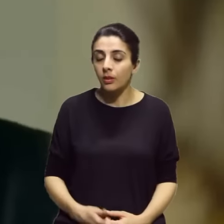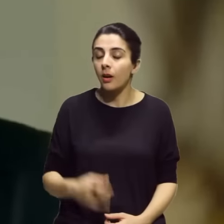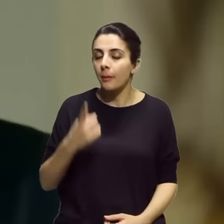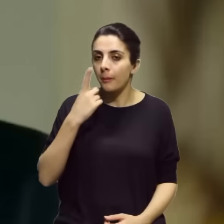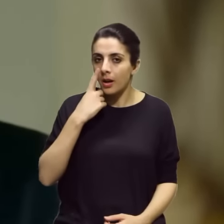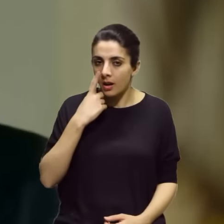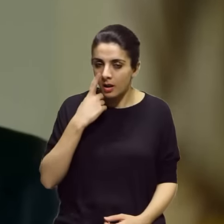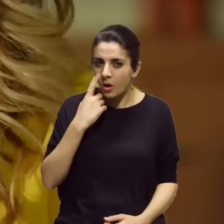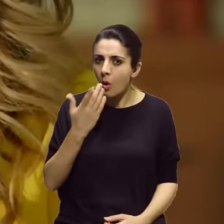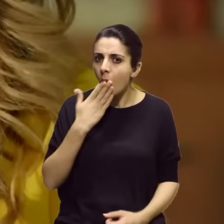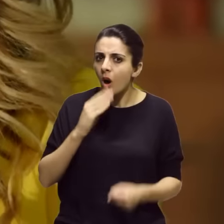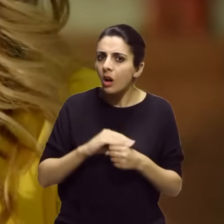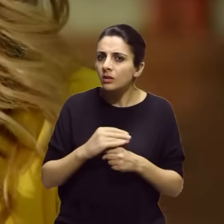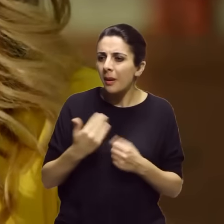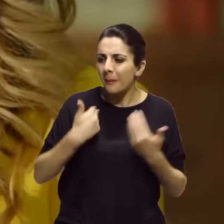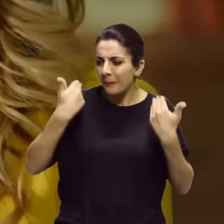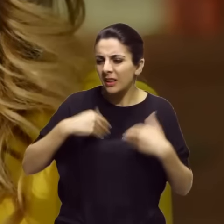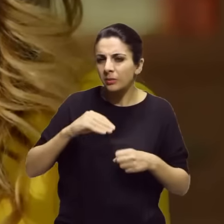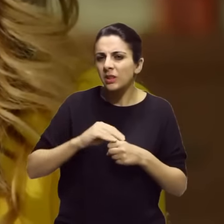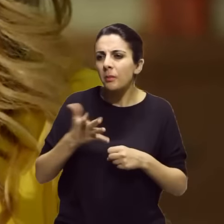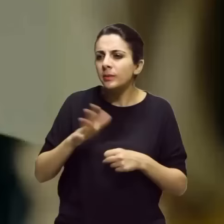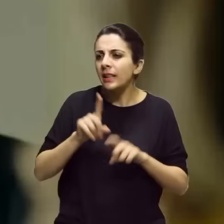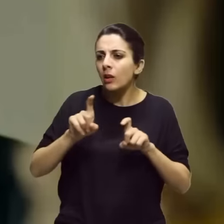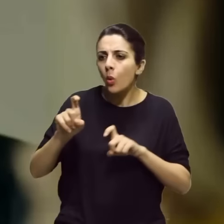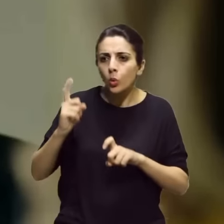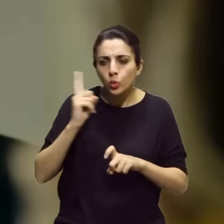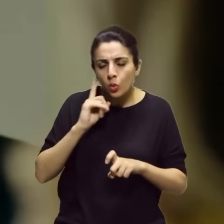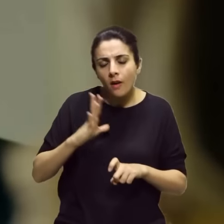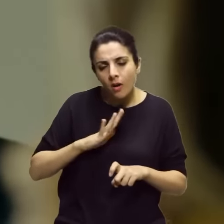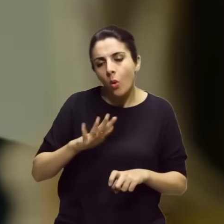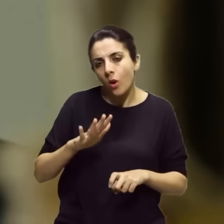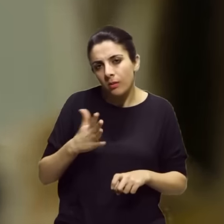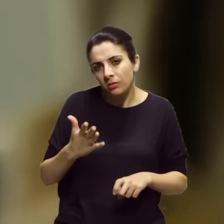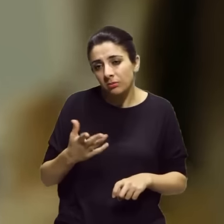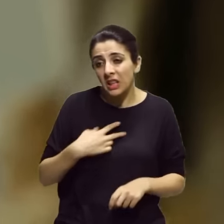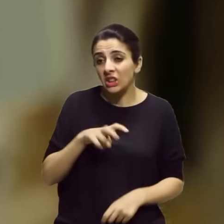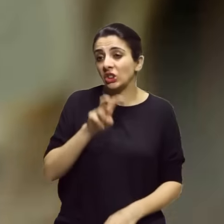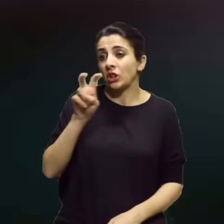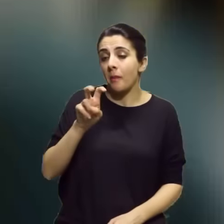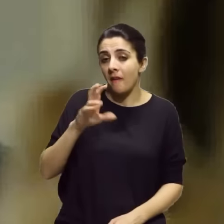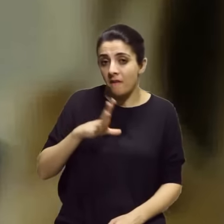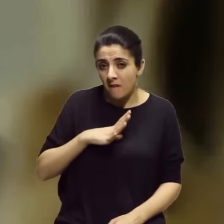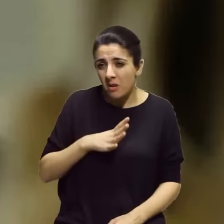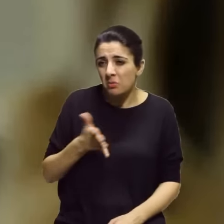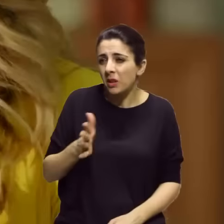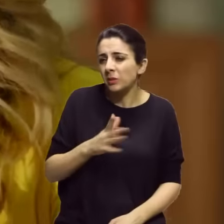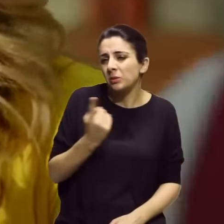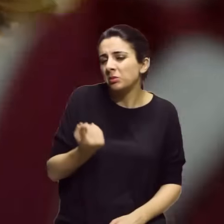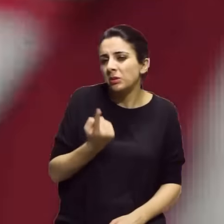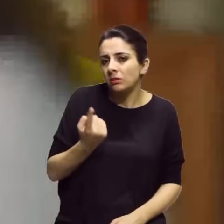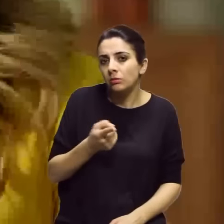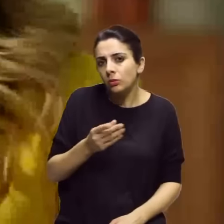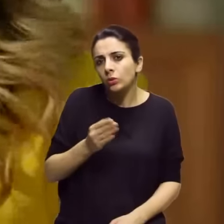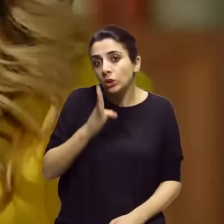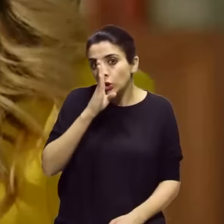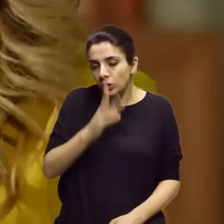Bak, okulda benimle ilgili böyle çeşitli dedikodular geldiğini biliyorum. Yok çapkındır, yok bilmem nedir. Sen de